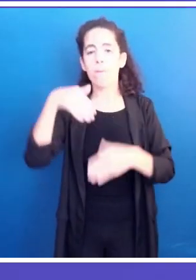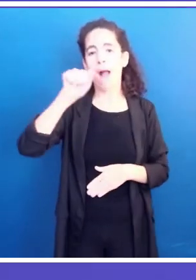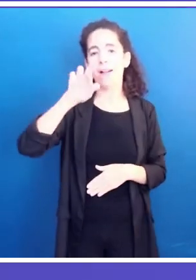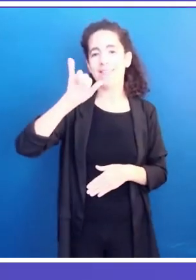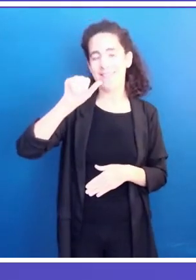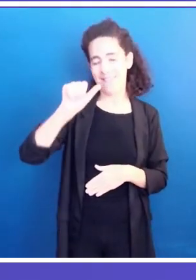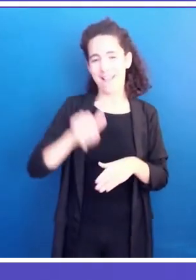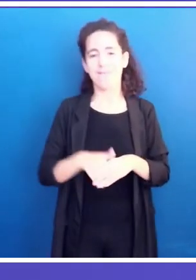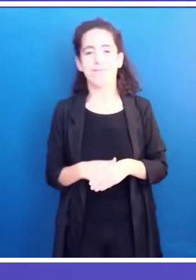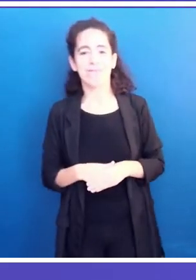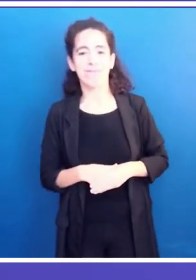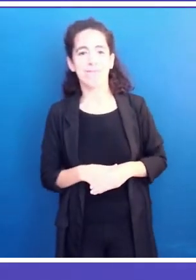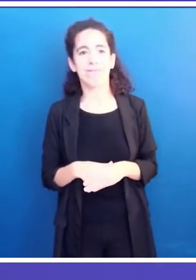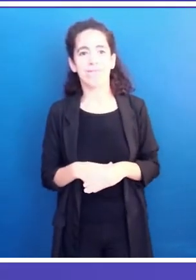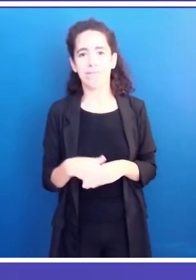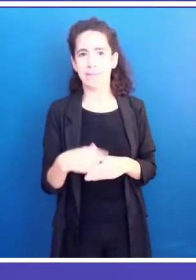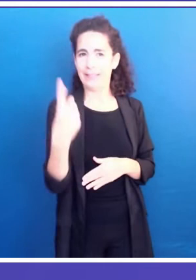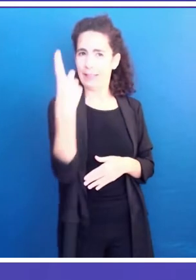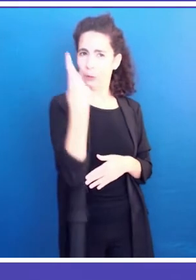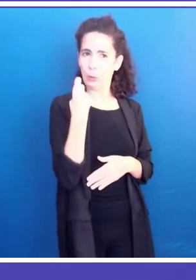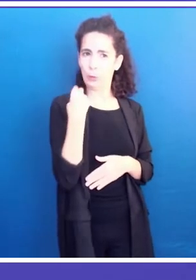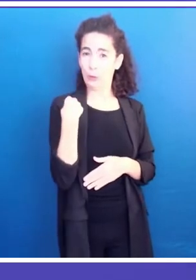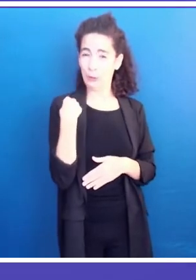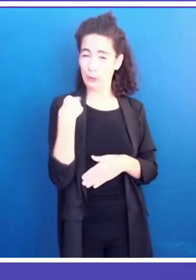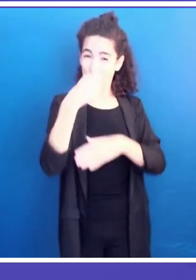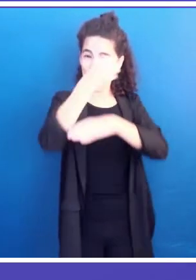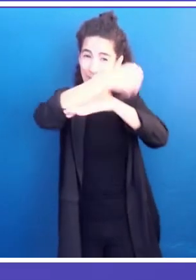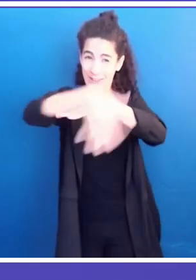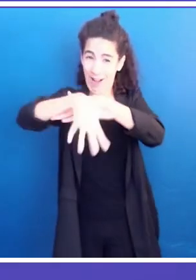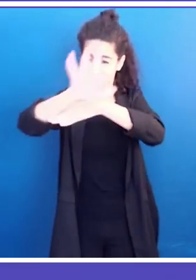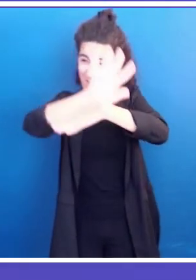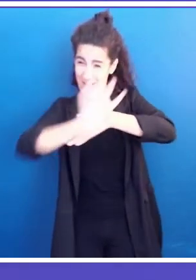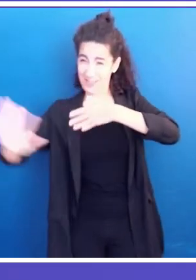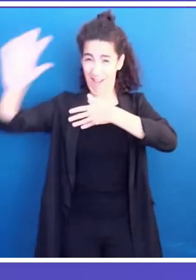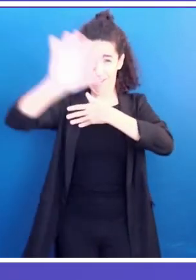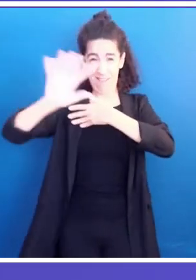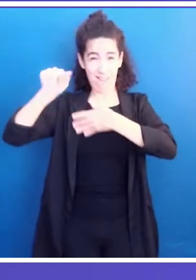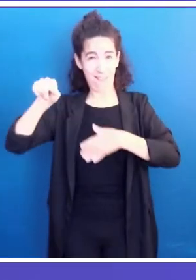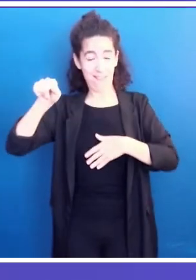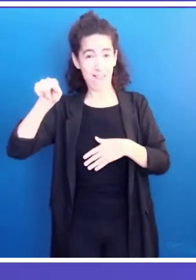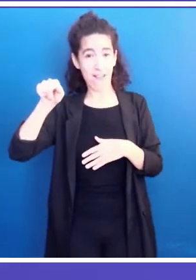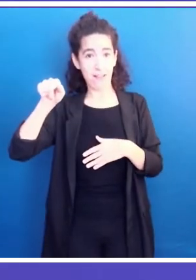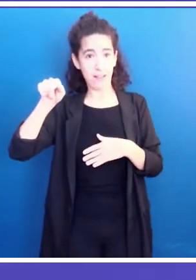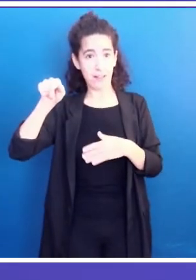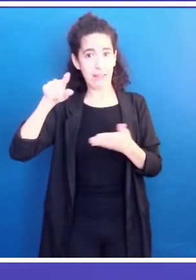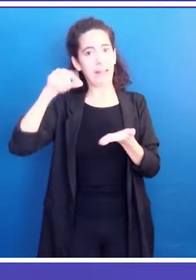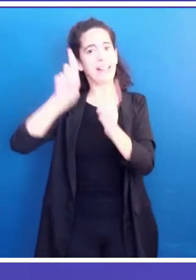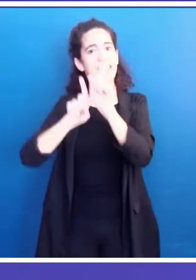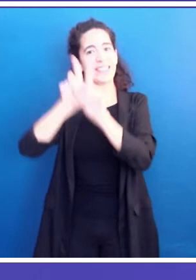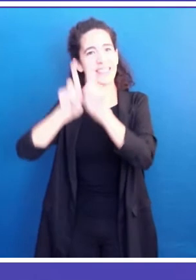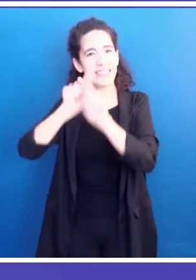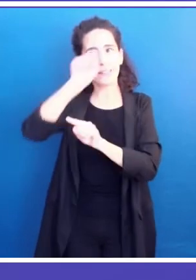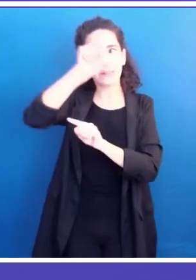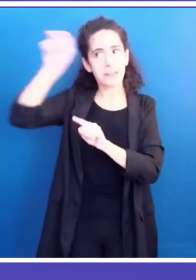كيف عسانا ننسق بشكل أفضل على المستوى، على مستوى المتوسط وعلى المستوى